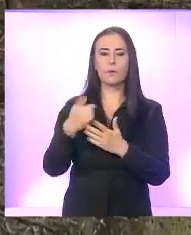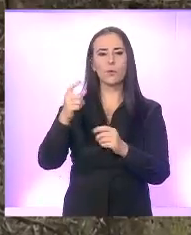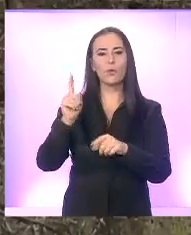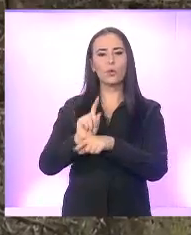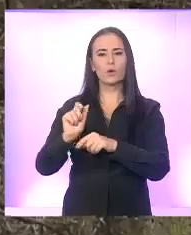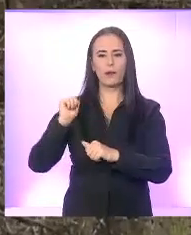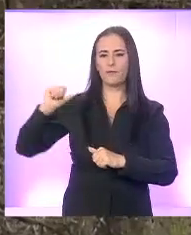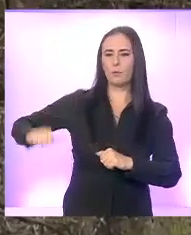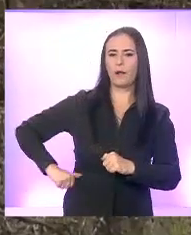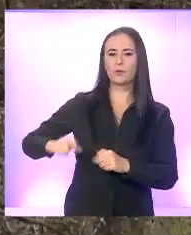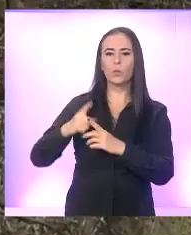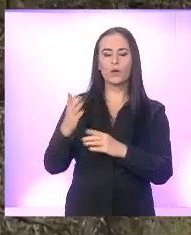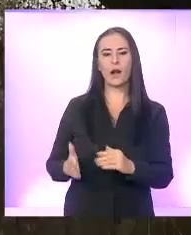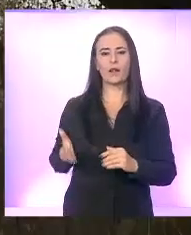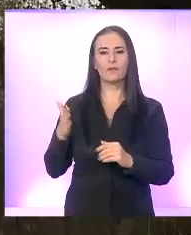performant, calea ferată